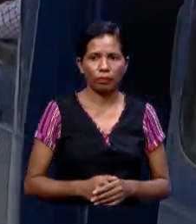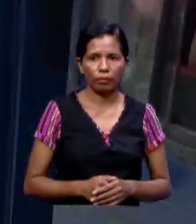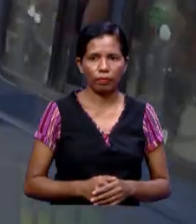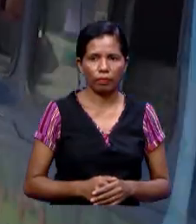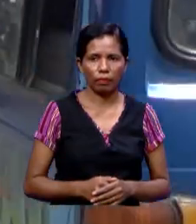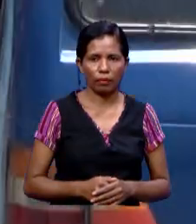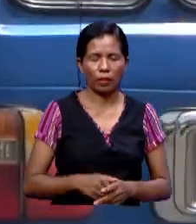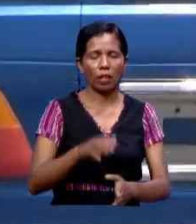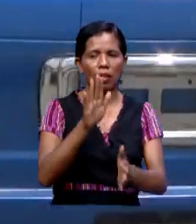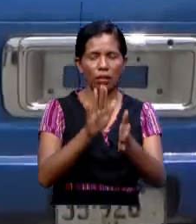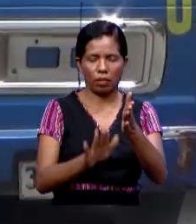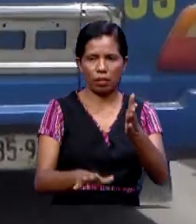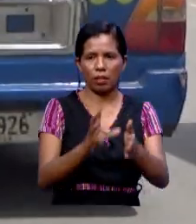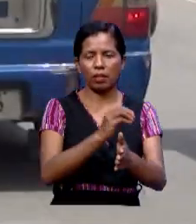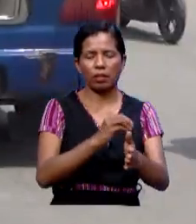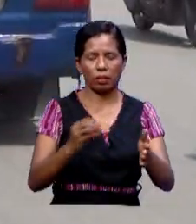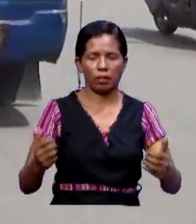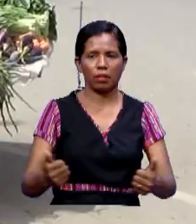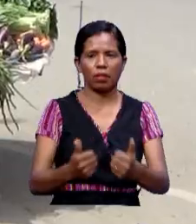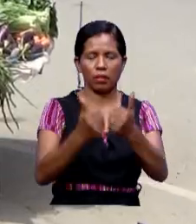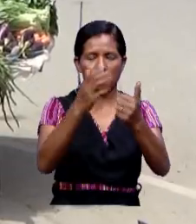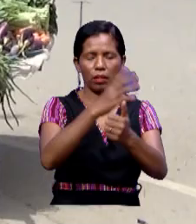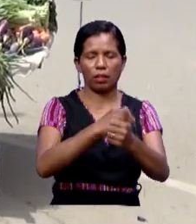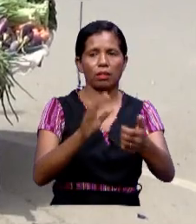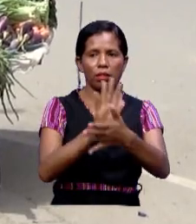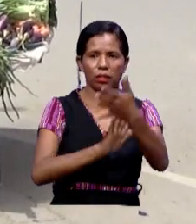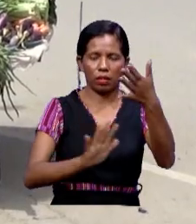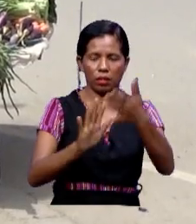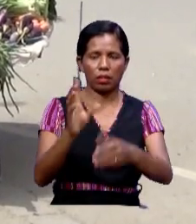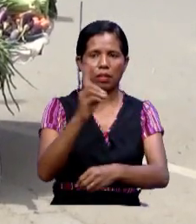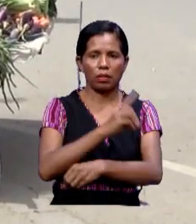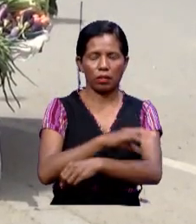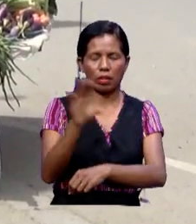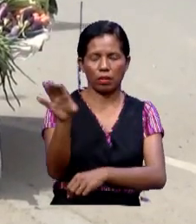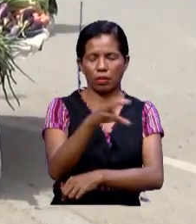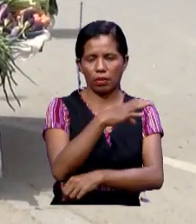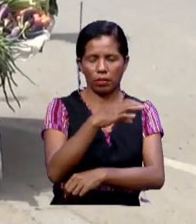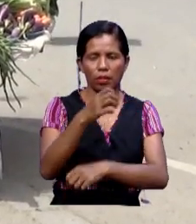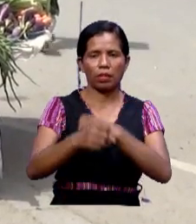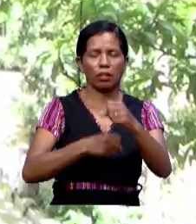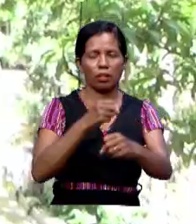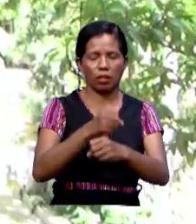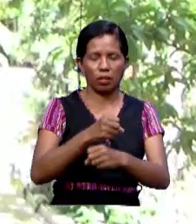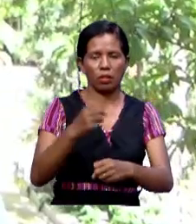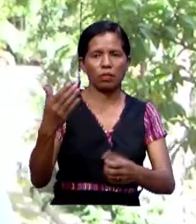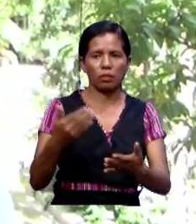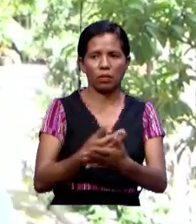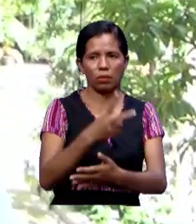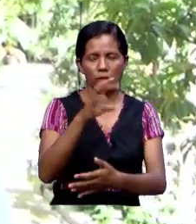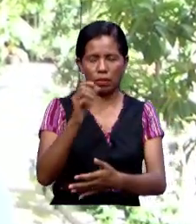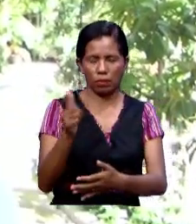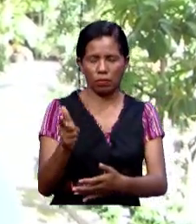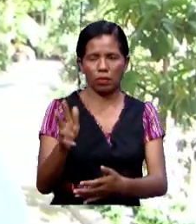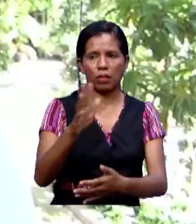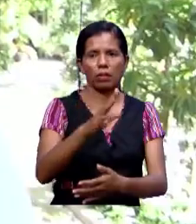Atu hamenos engrafamento no acidente de tráfico e a celebração loro natal no Tinanfong Rion Rua Ronolo Recintolo,